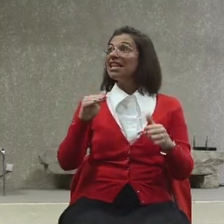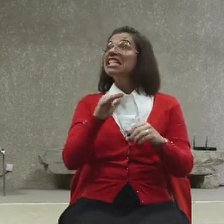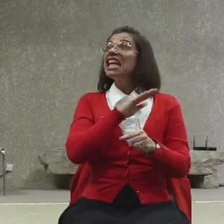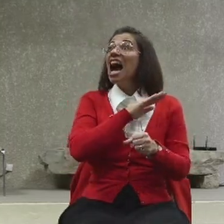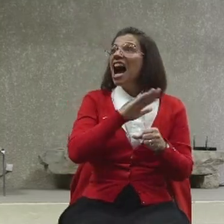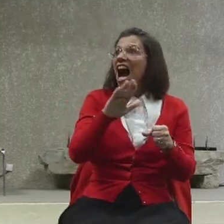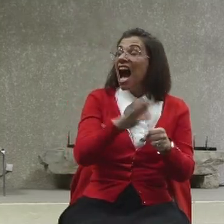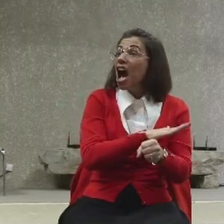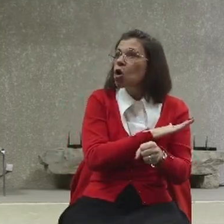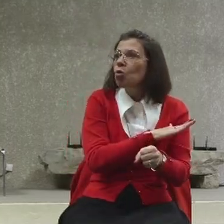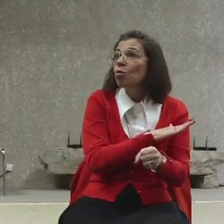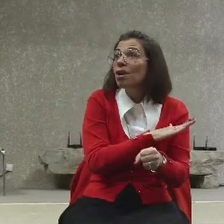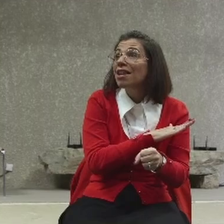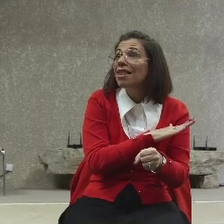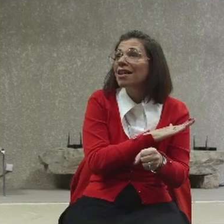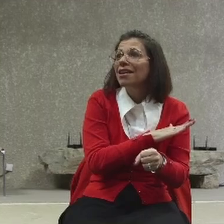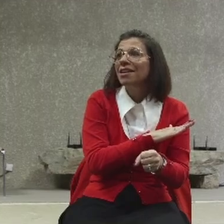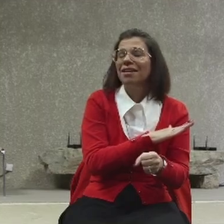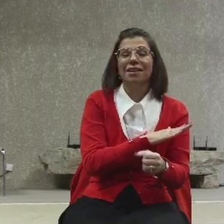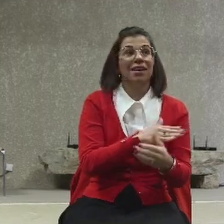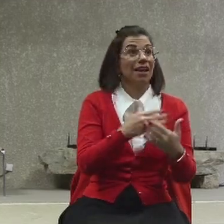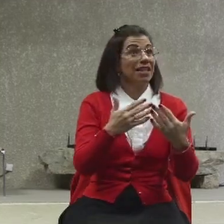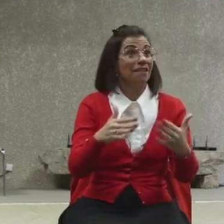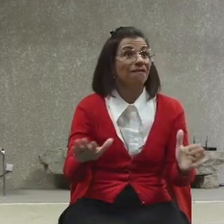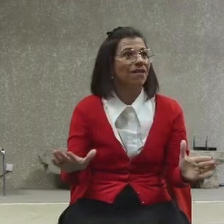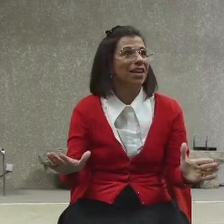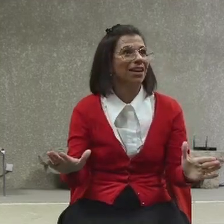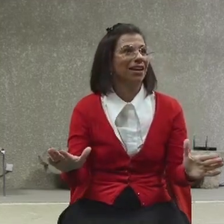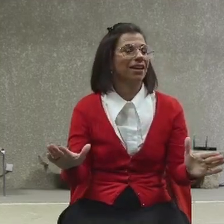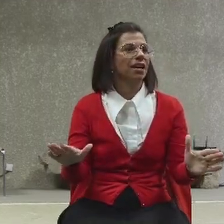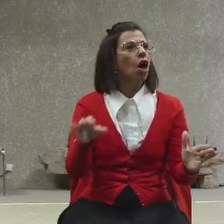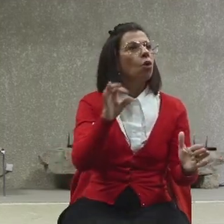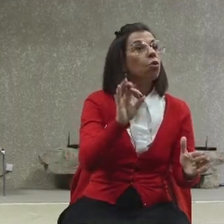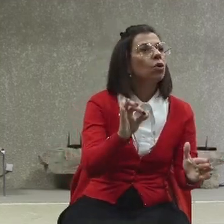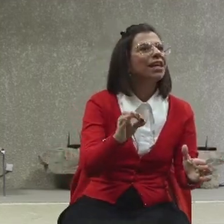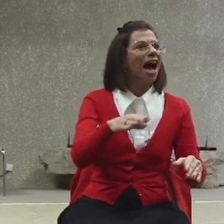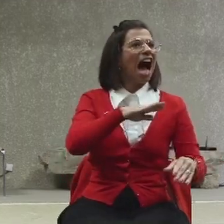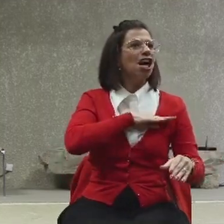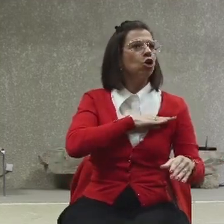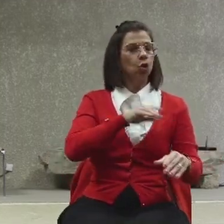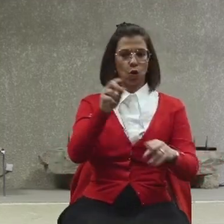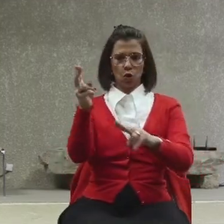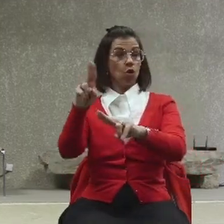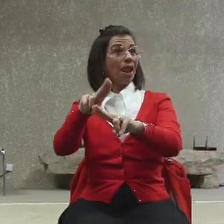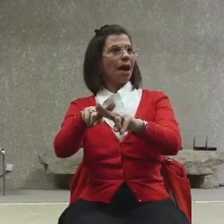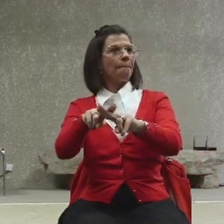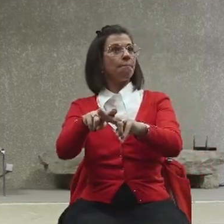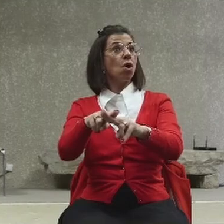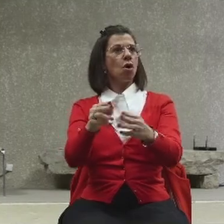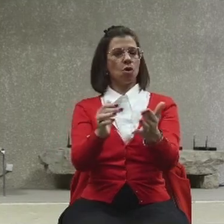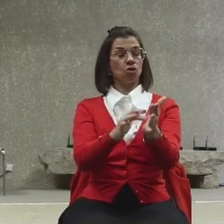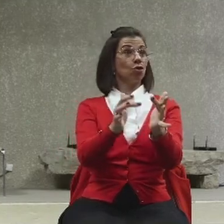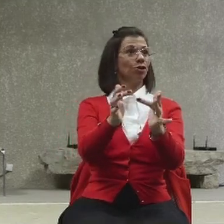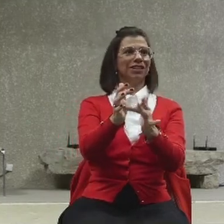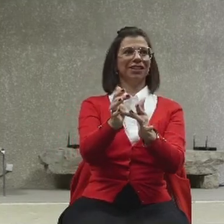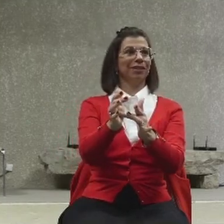et obéir au Seigneur ou ressembler à Christ, essayent de mourir à eux-mêmes, mais au final avec ce sentiment que